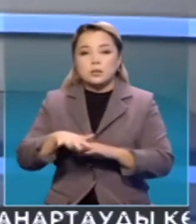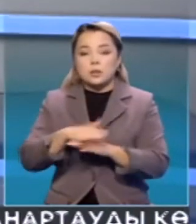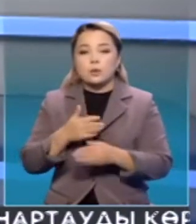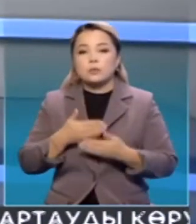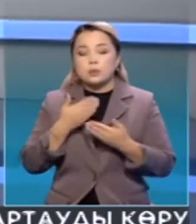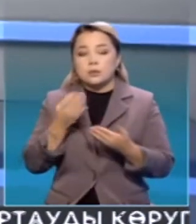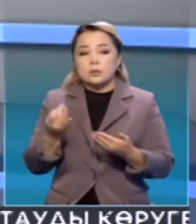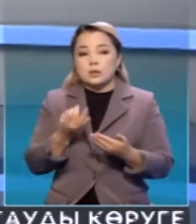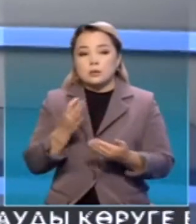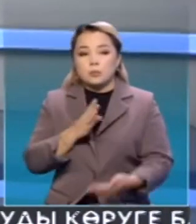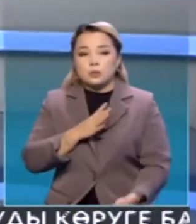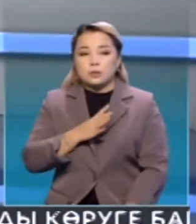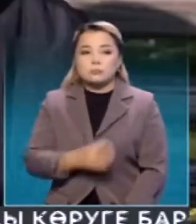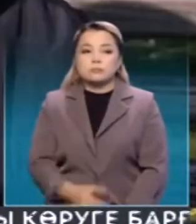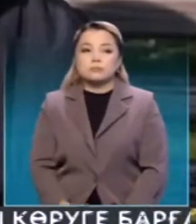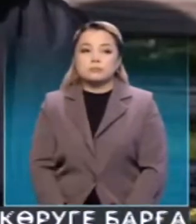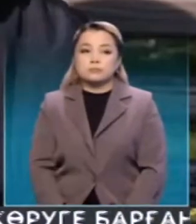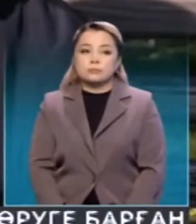көңілінен шыққан.